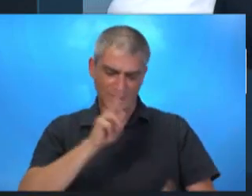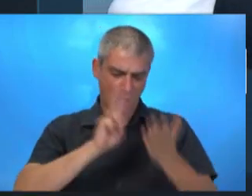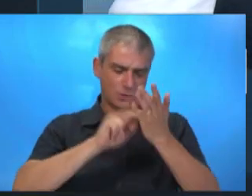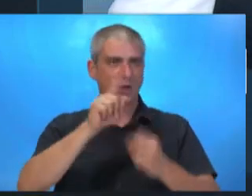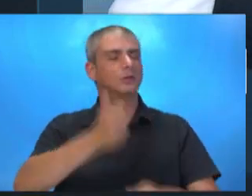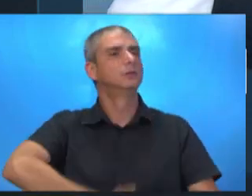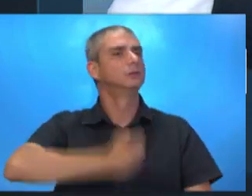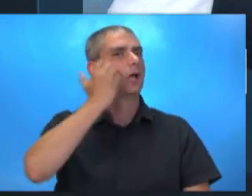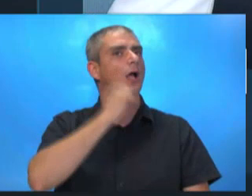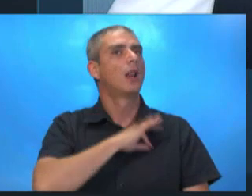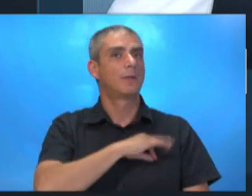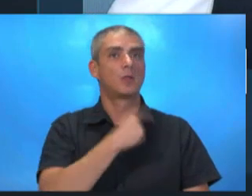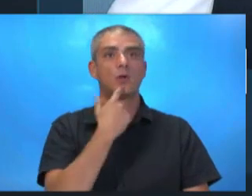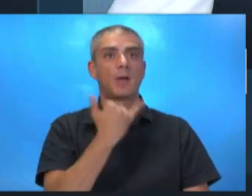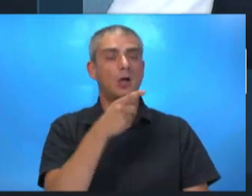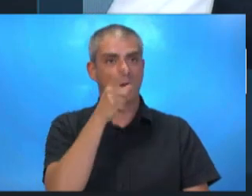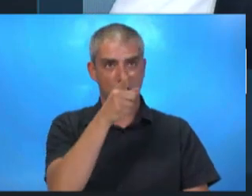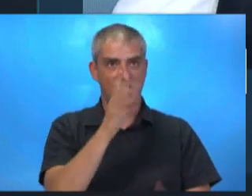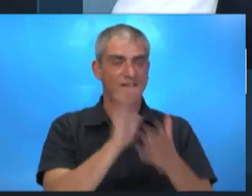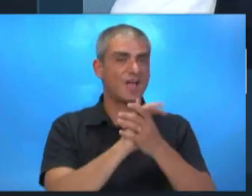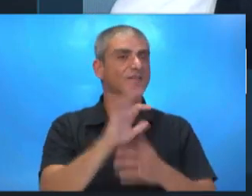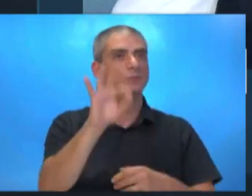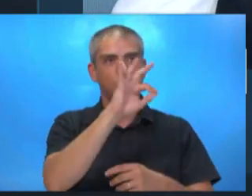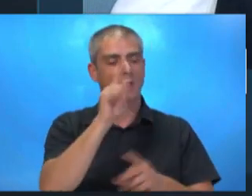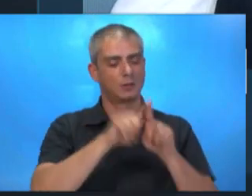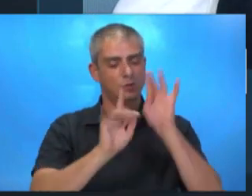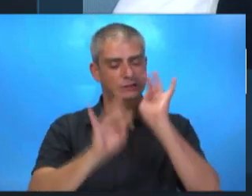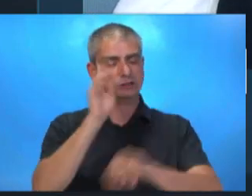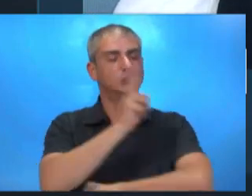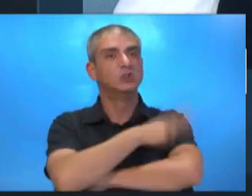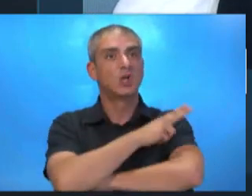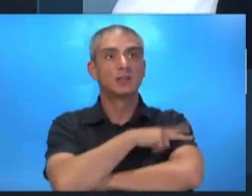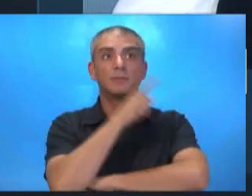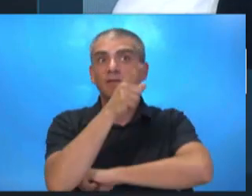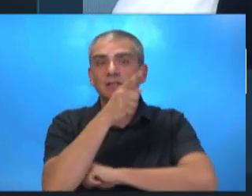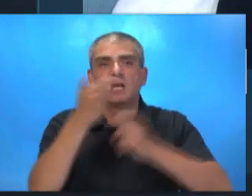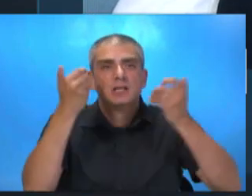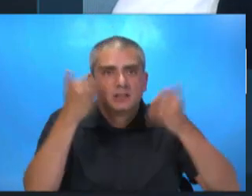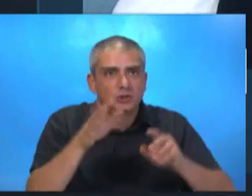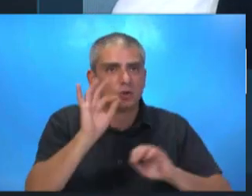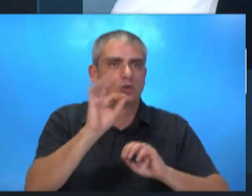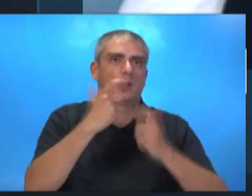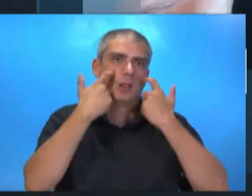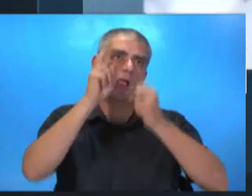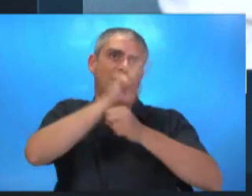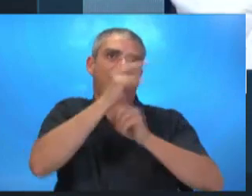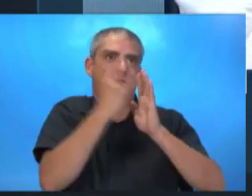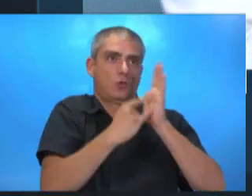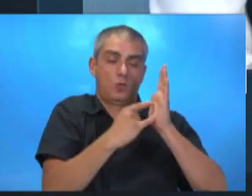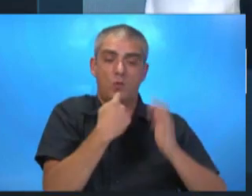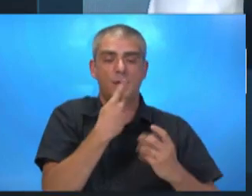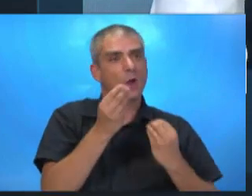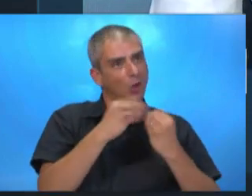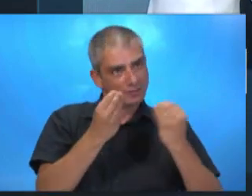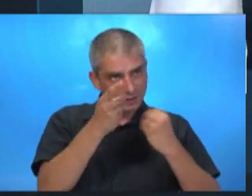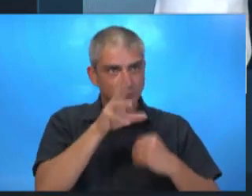טוען היום שאתה וחבריך מגדפים שוטרים, וזה כישלון, הוא אומר, של מערכת אכיפת החוק. הוא אמר עוד דברים